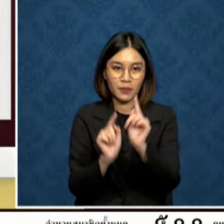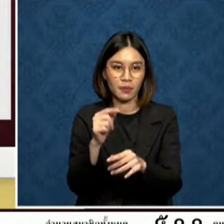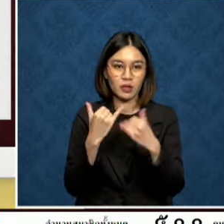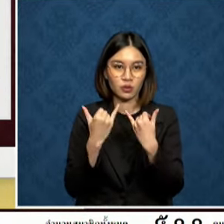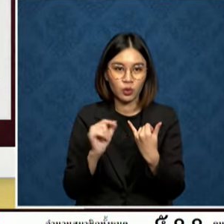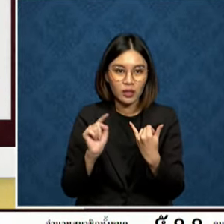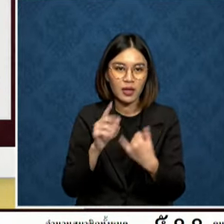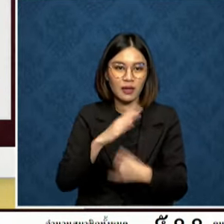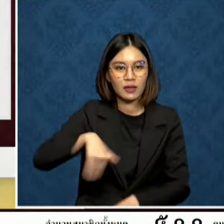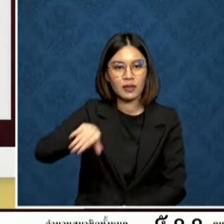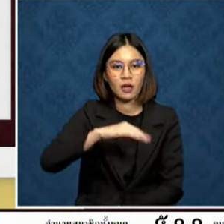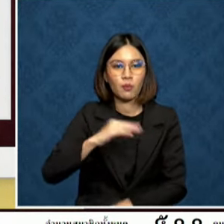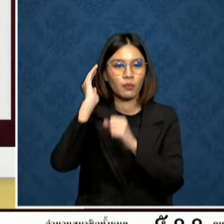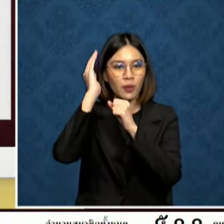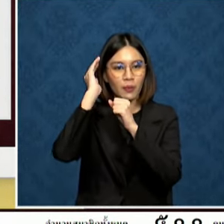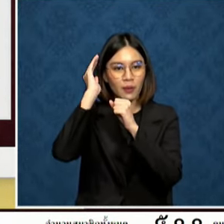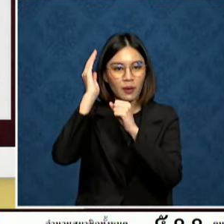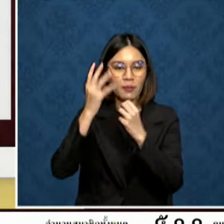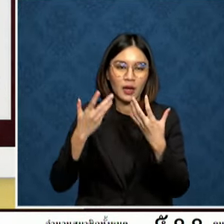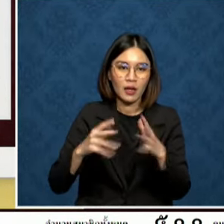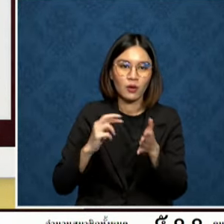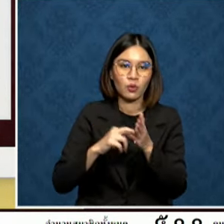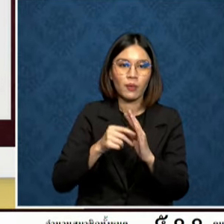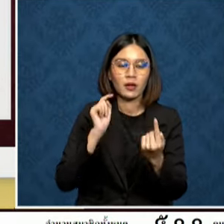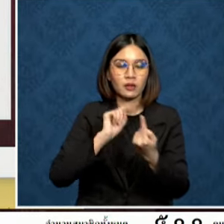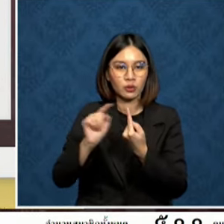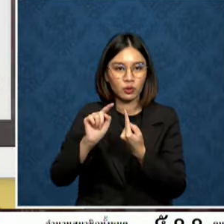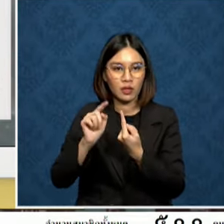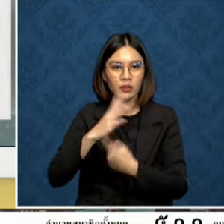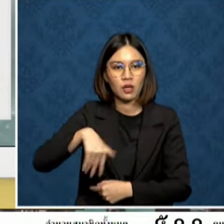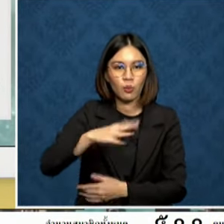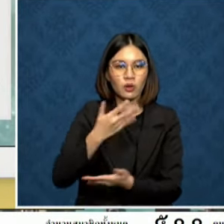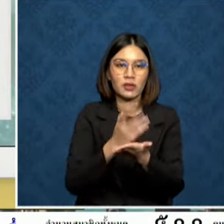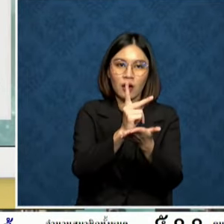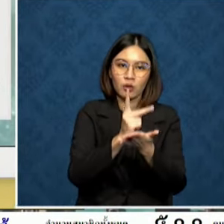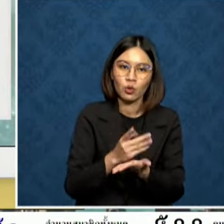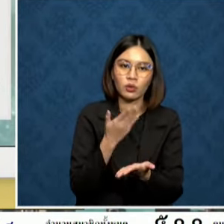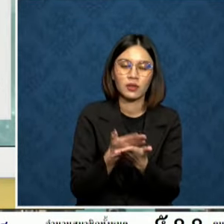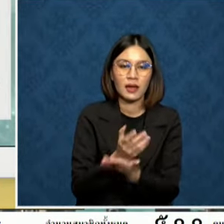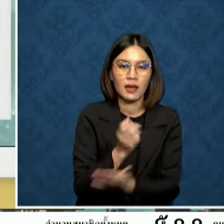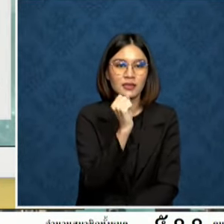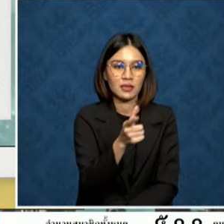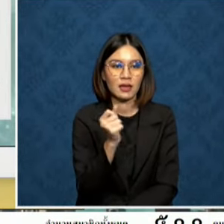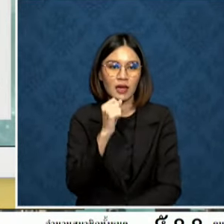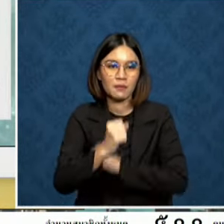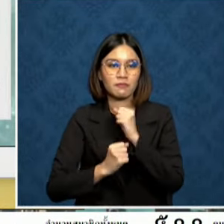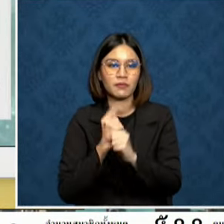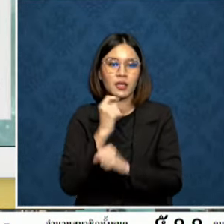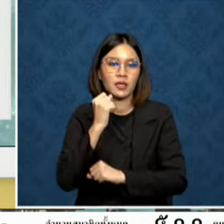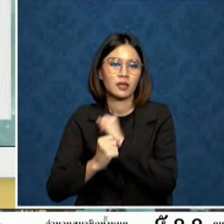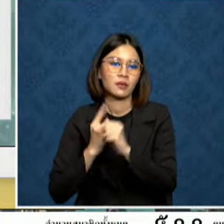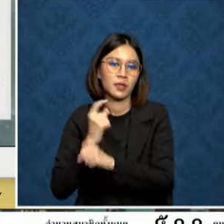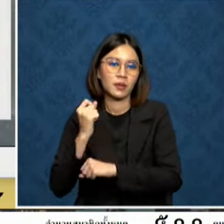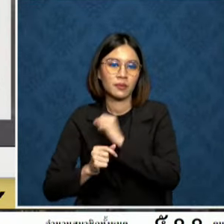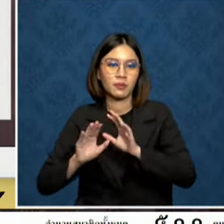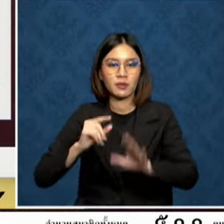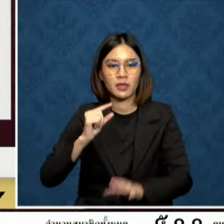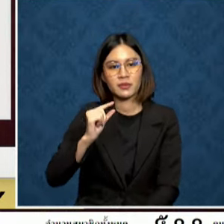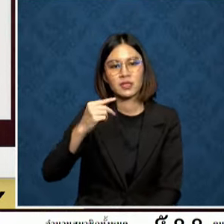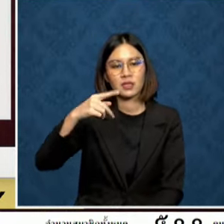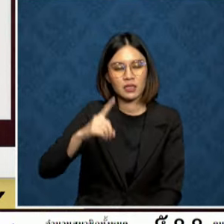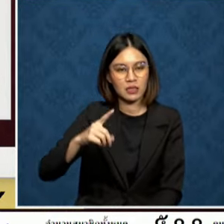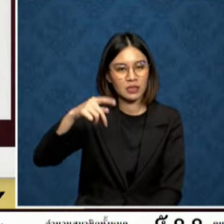อย่างที่หลายท่านได้อธิบายไปแล้วว่ามันก็คือการที่เราจะต้องกู้เพื่อมาใช้จ่ายในแต่ละปีนะคะเมื่อเทียบดูกับGDPนั่นก็คือ